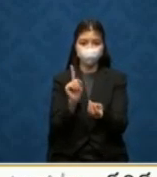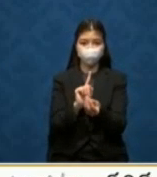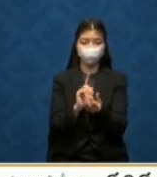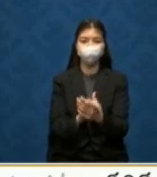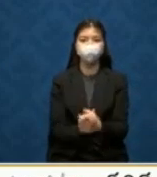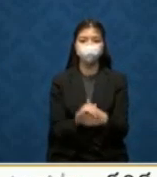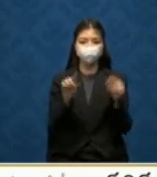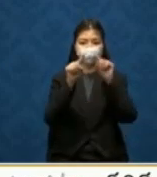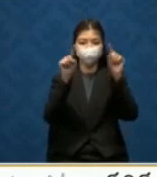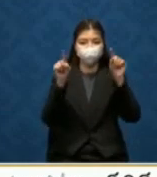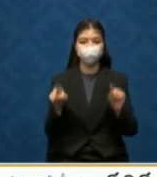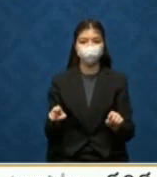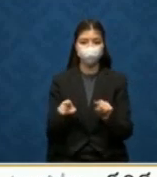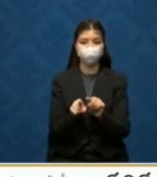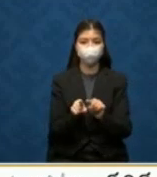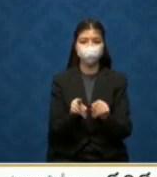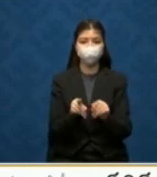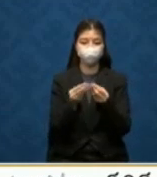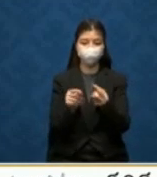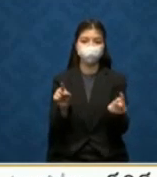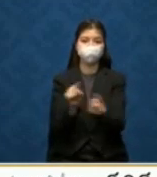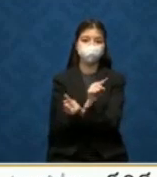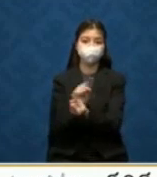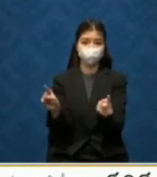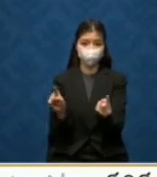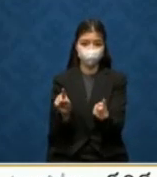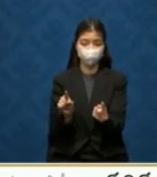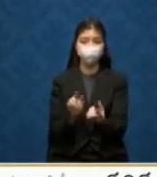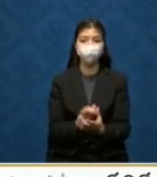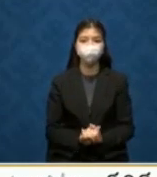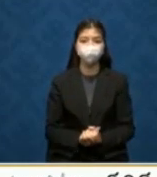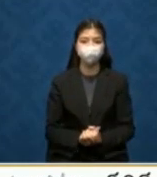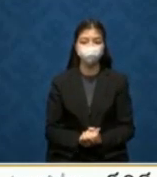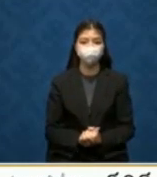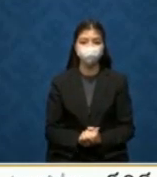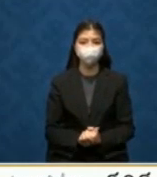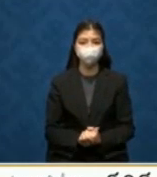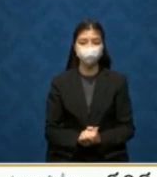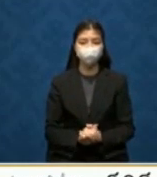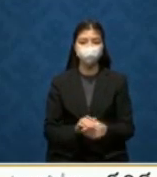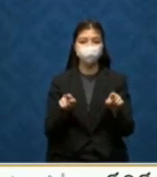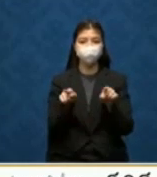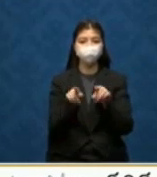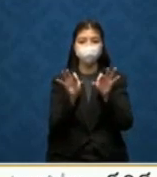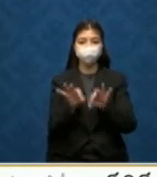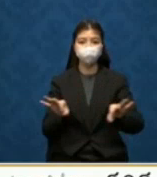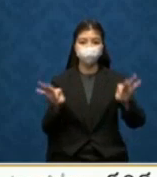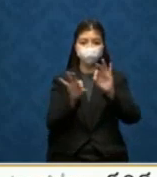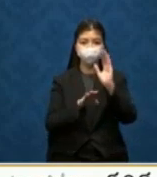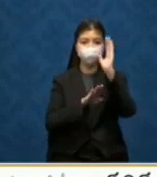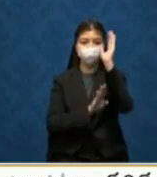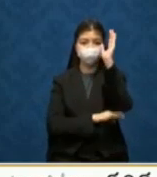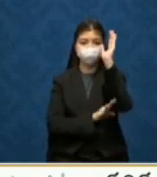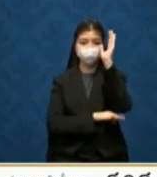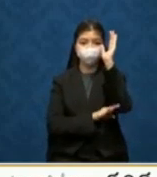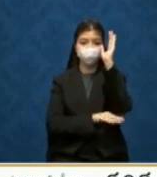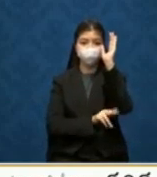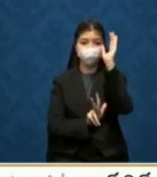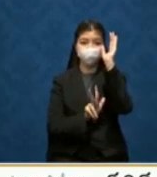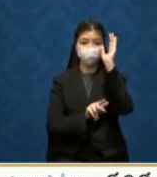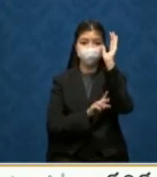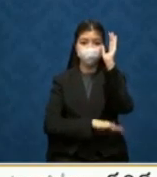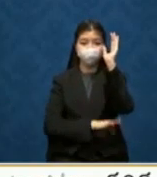เกราะให้กับสังคมไทยเราโดยเฉพาะ 3จังหวัดชายแดนภาคใต้ท่านครับ